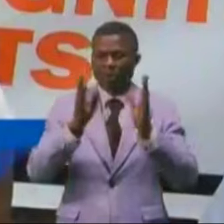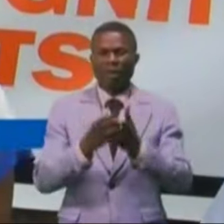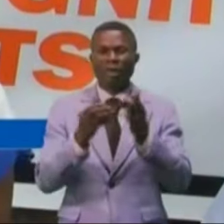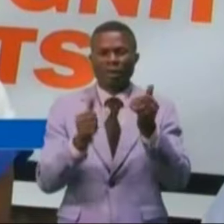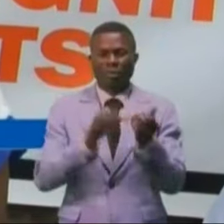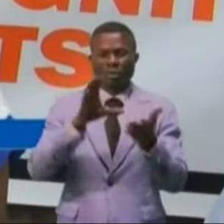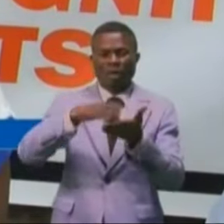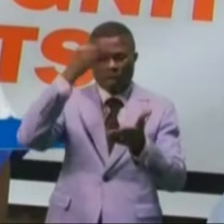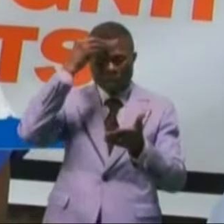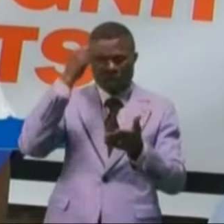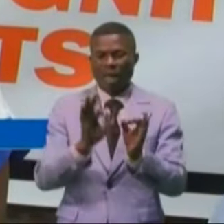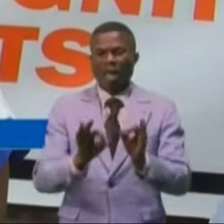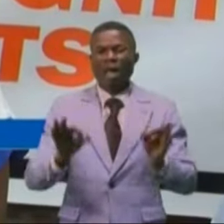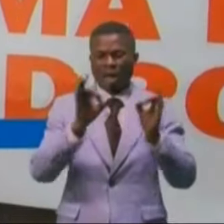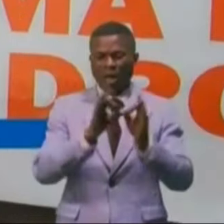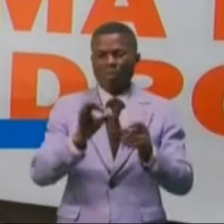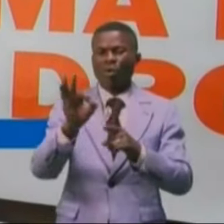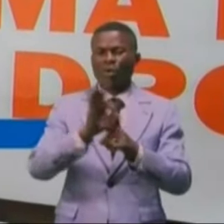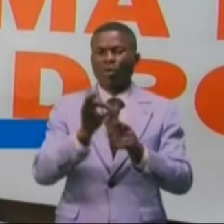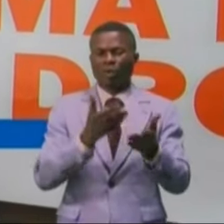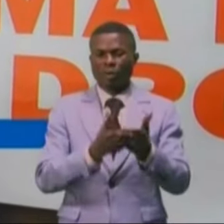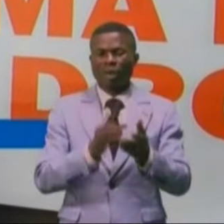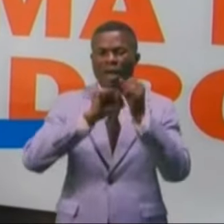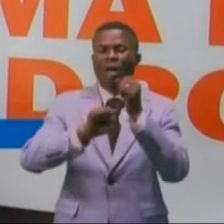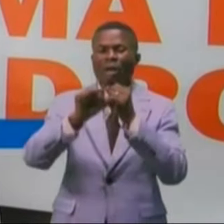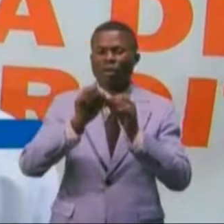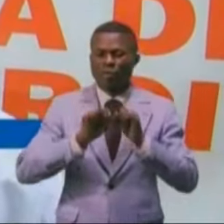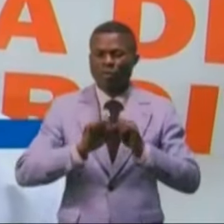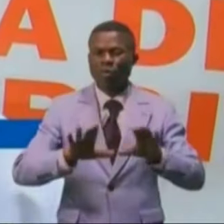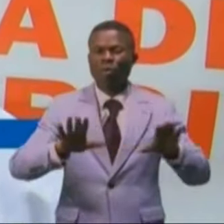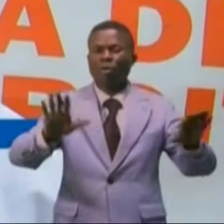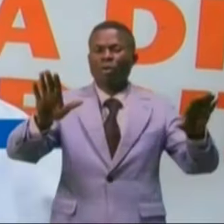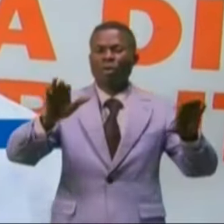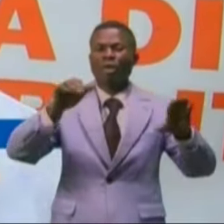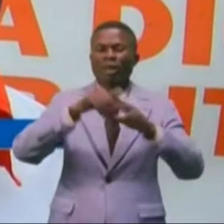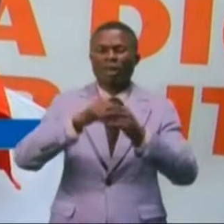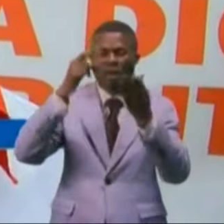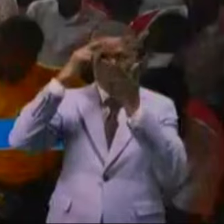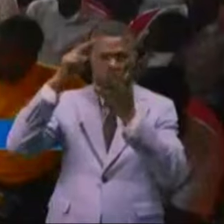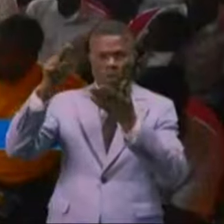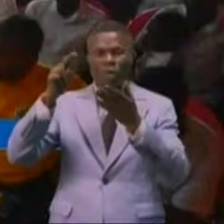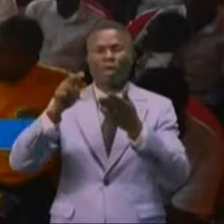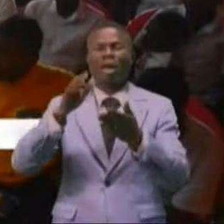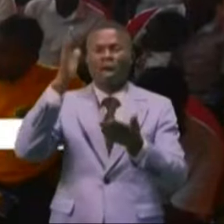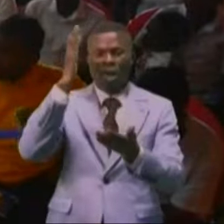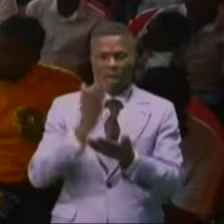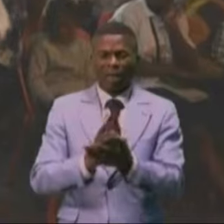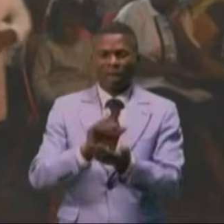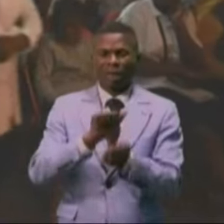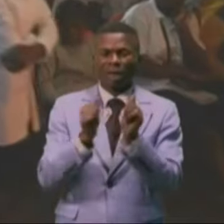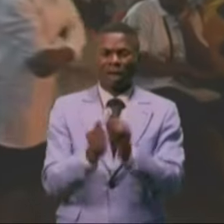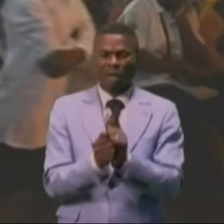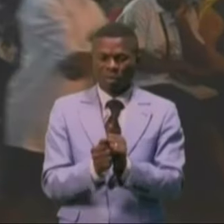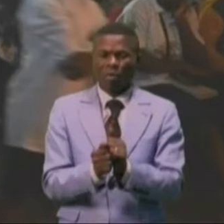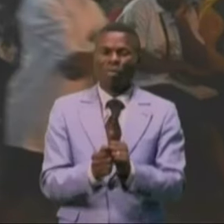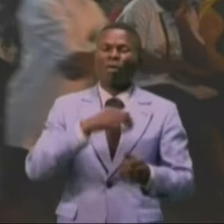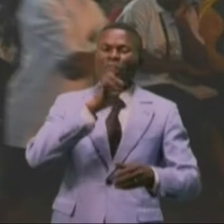d'assimiler la portée de cette thématique. Cette campagne va se poursuivre en milieu universitaire pour réduire les taux d'harcèlement